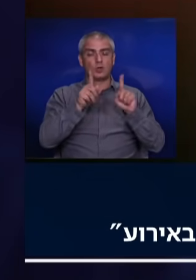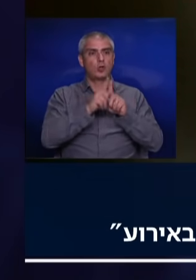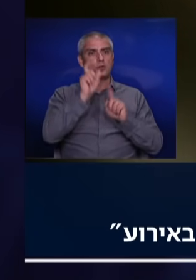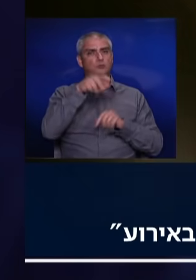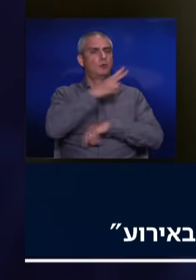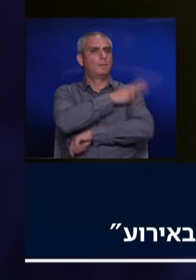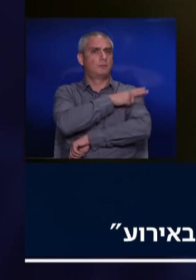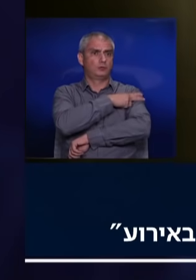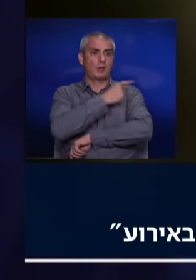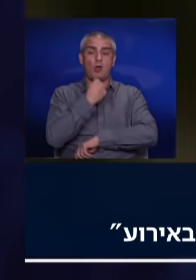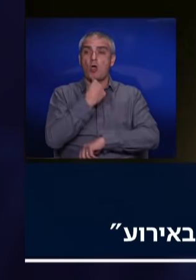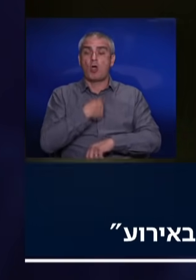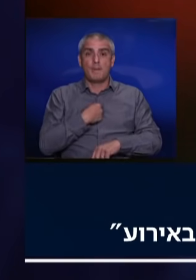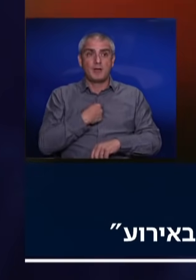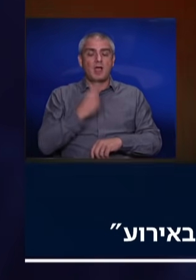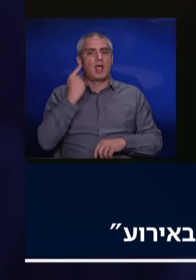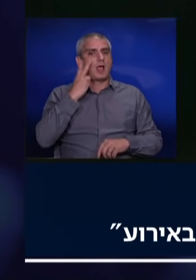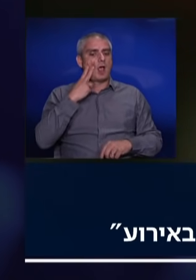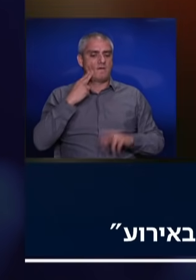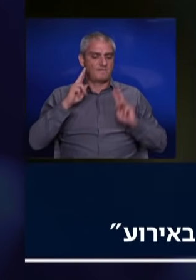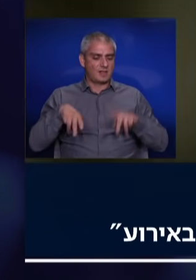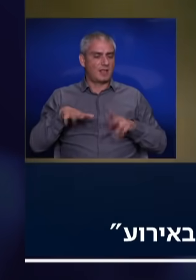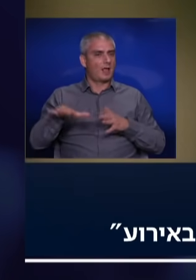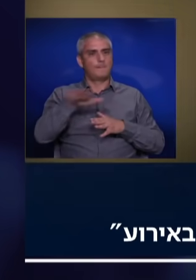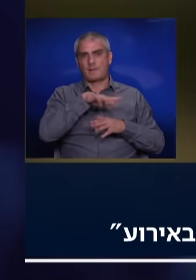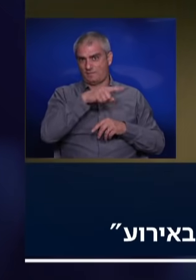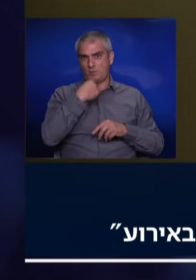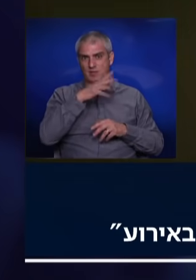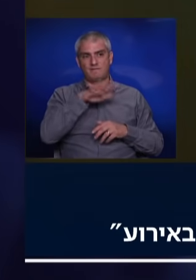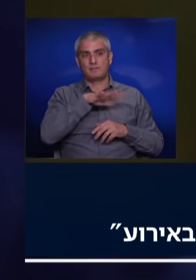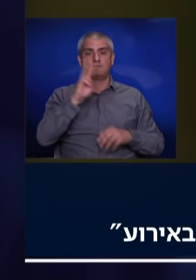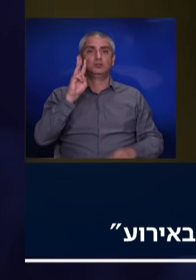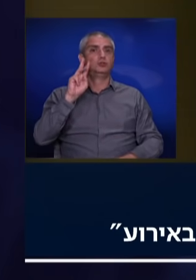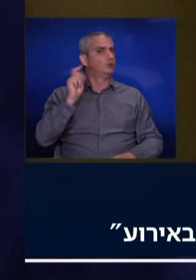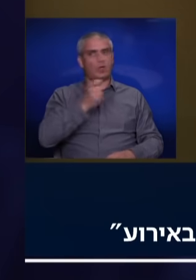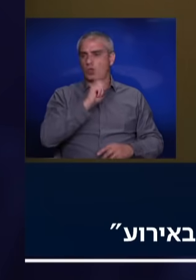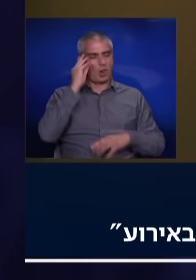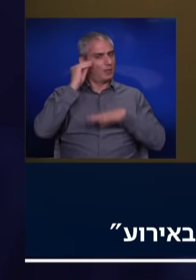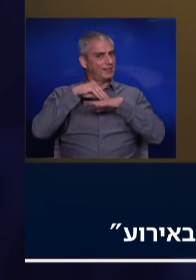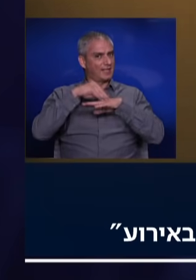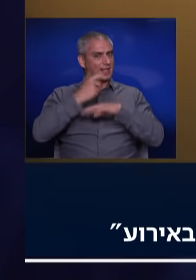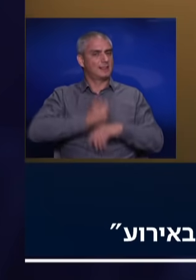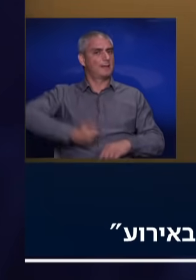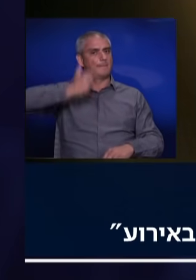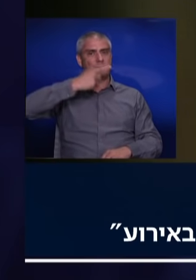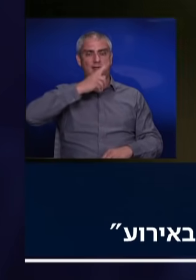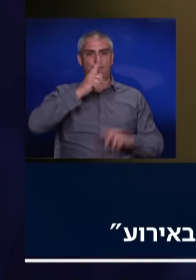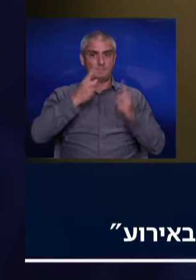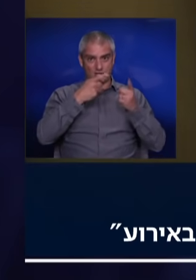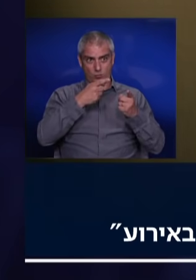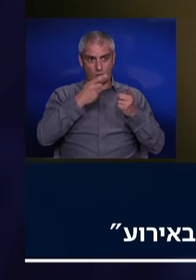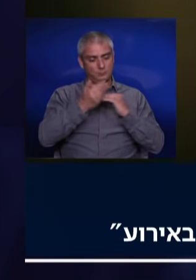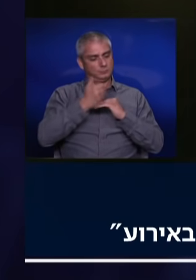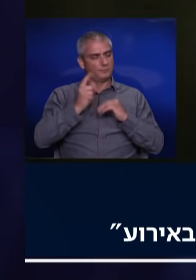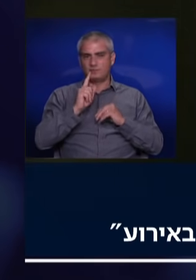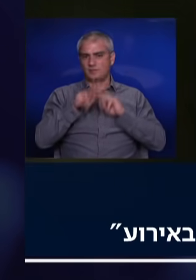במשטרה אומר לנו, הייתה כאן פדיחה, המרחב, הוא מתכוון למרחב שרון, לא עדכן את הפיקוד הבכיר באירוע בהקדם, והם